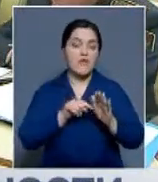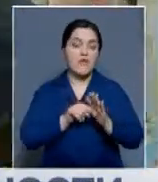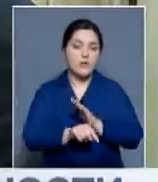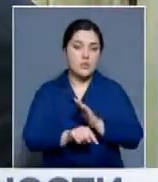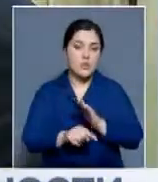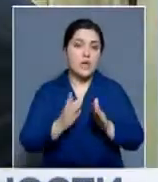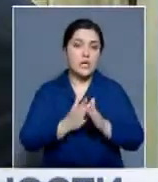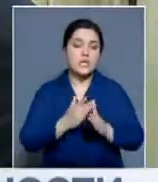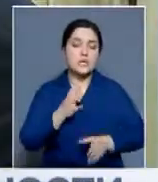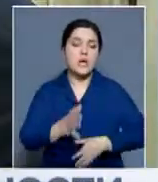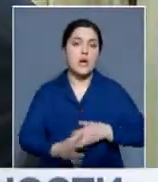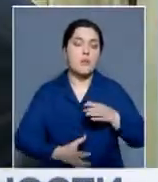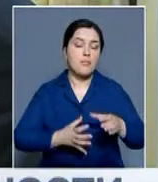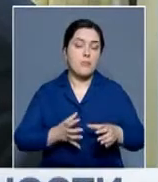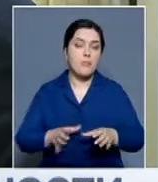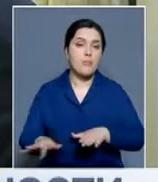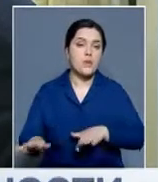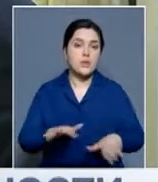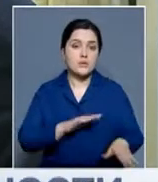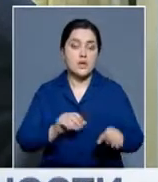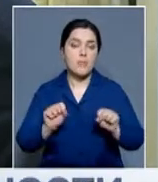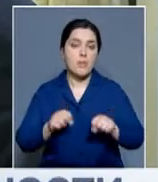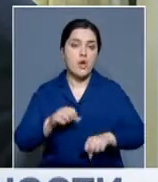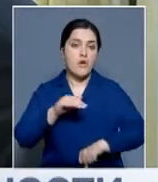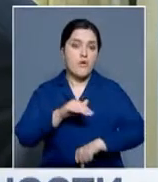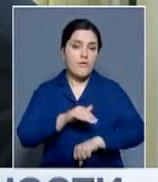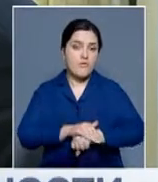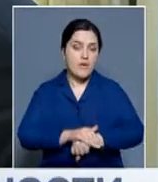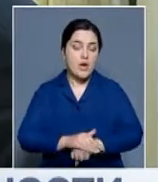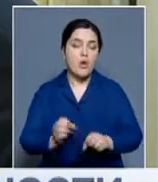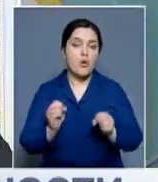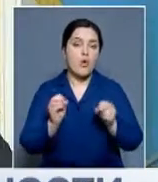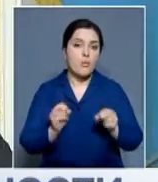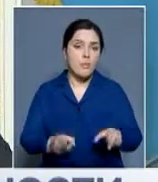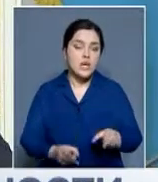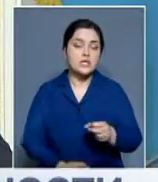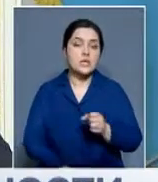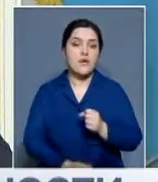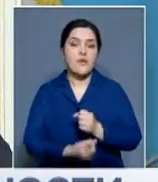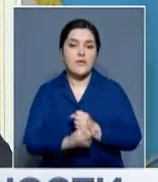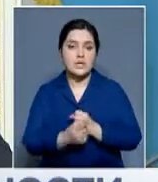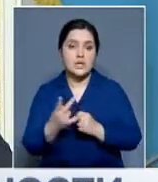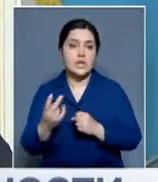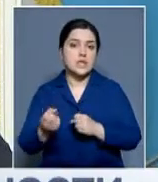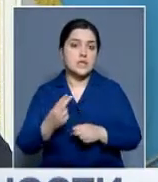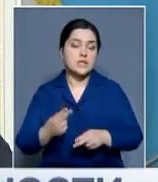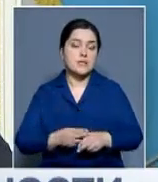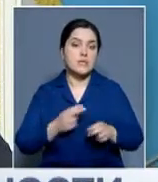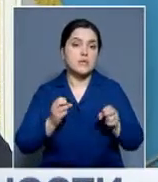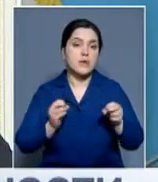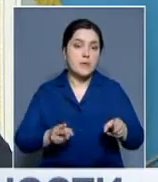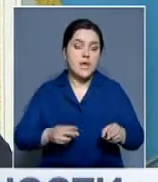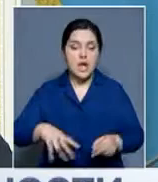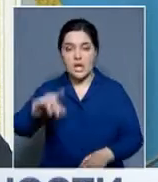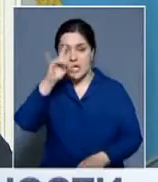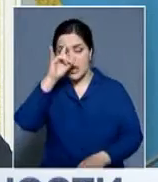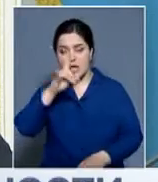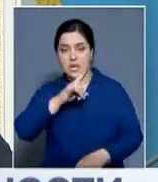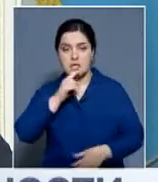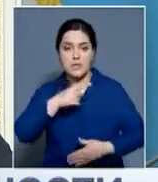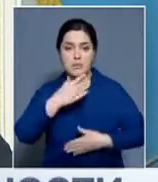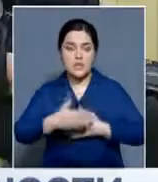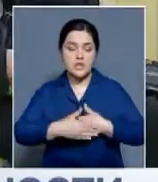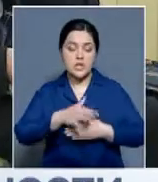глобальных процессов позволяет выявить наиболее вероятные риски, вызовы национальной безопасности страны в